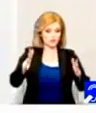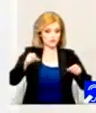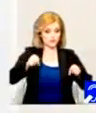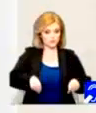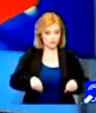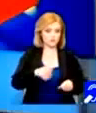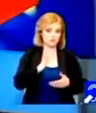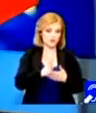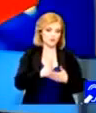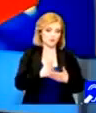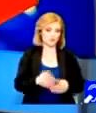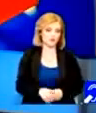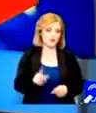suplimentare.